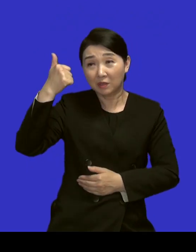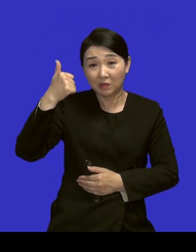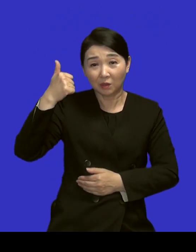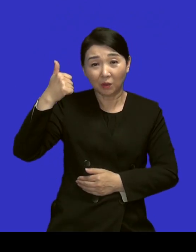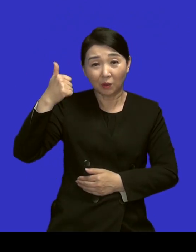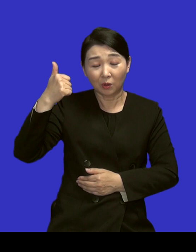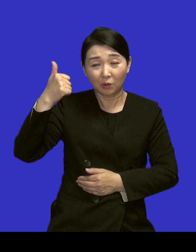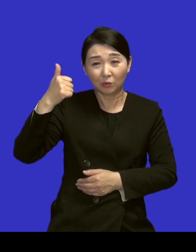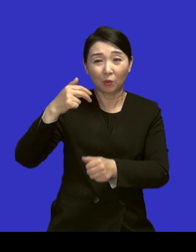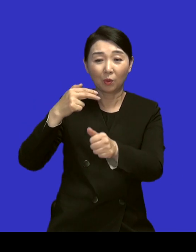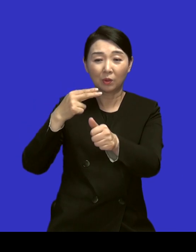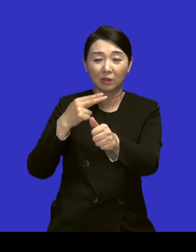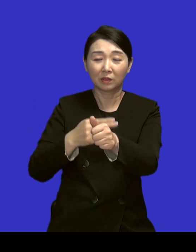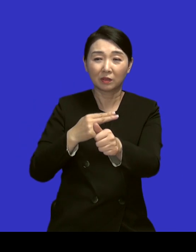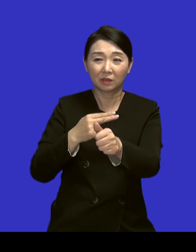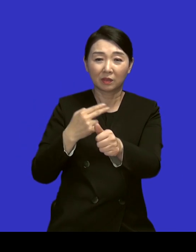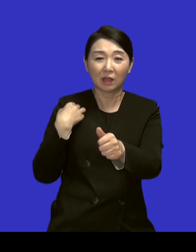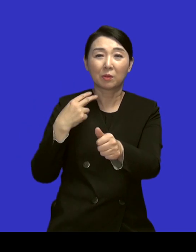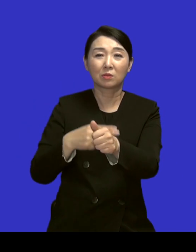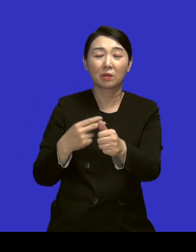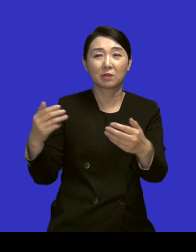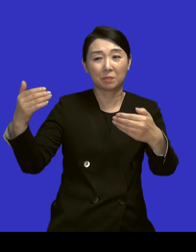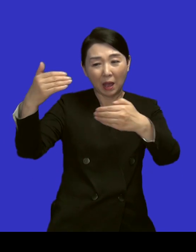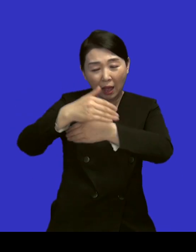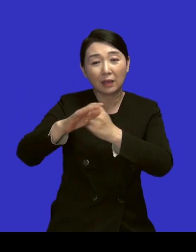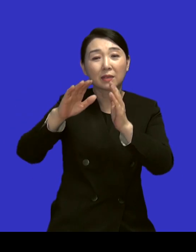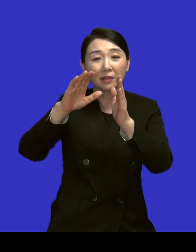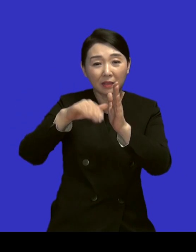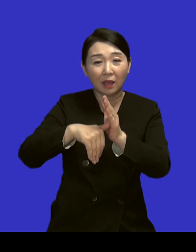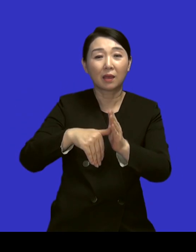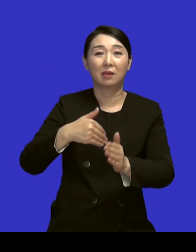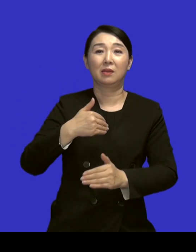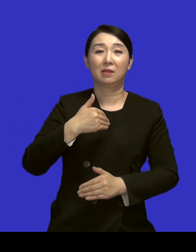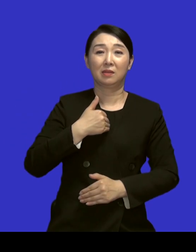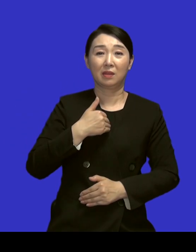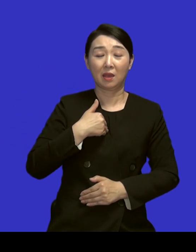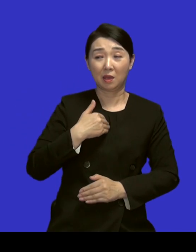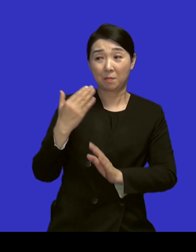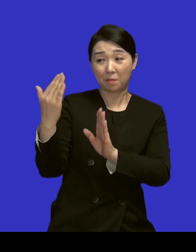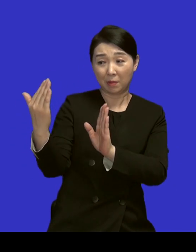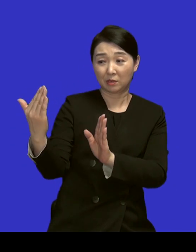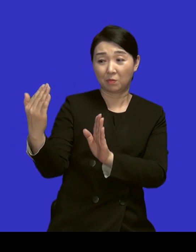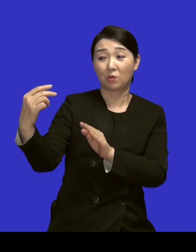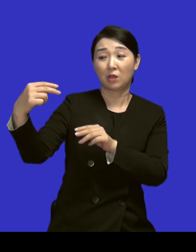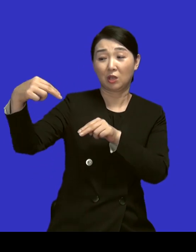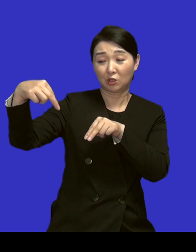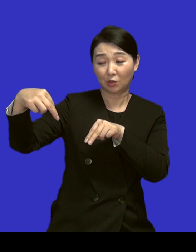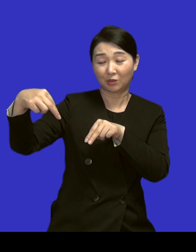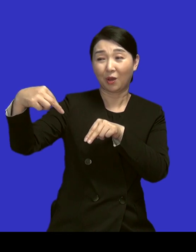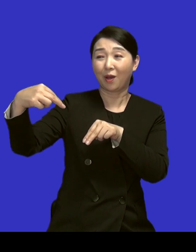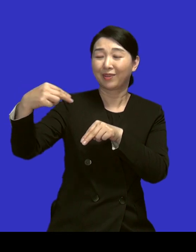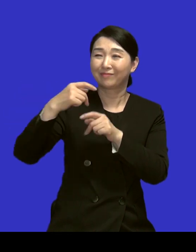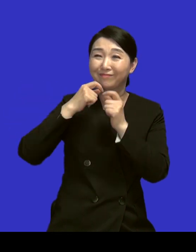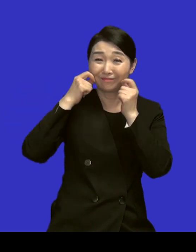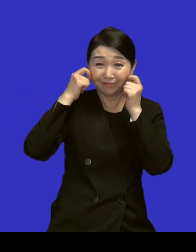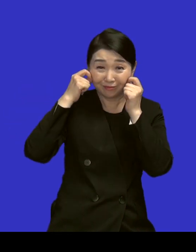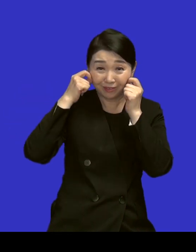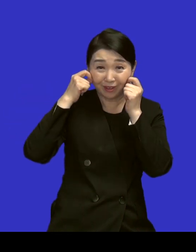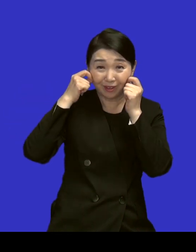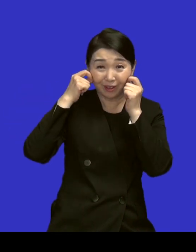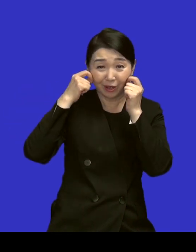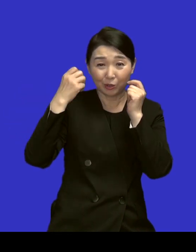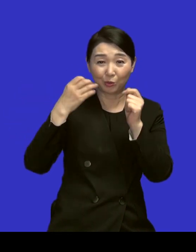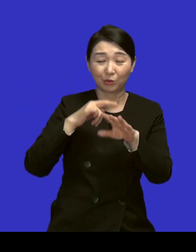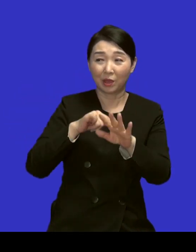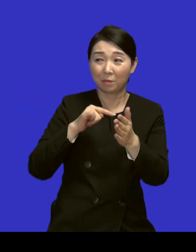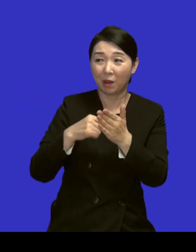그날에서야 보이는 거예요. 딱 안기는 그 순간 마치 제 맞은편에 서서 씩 웃으시면서 저의